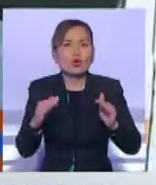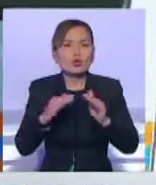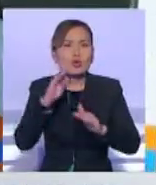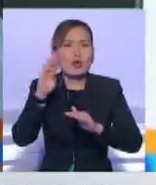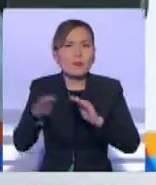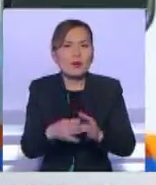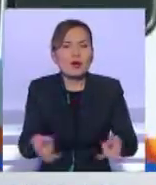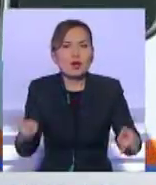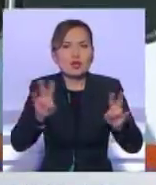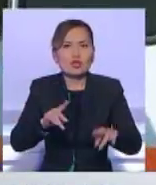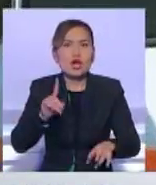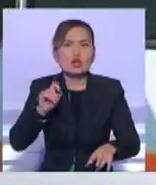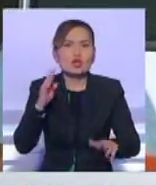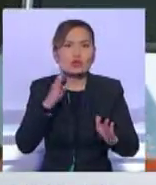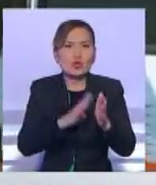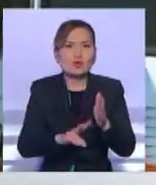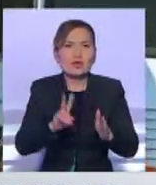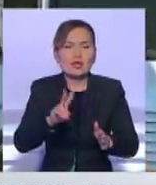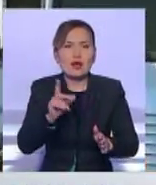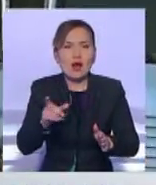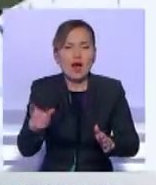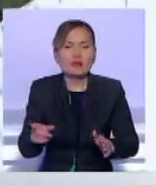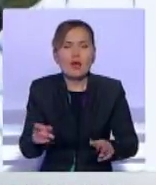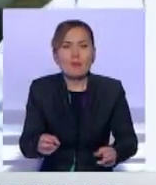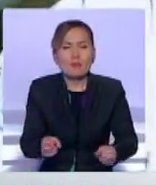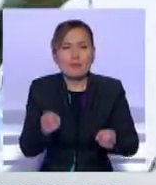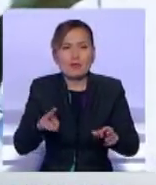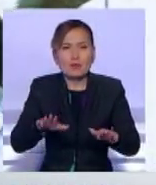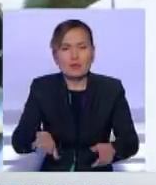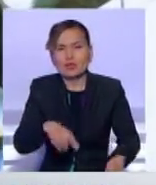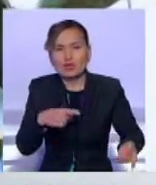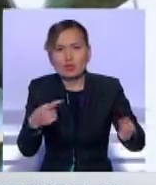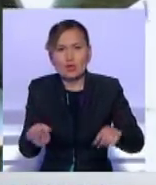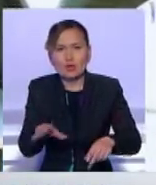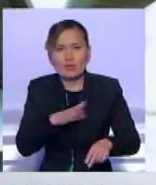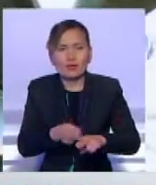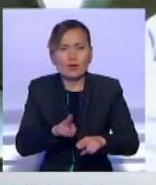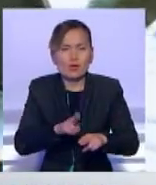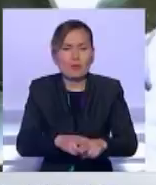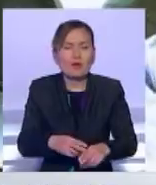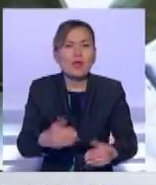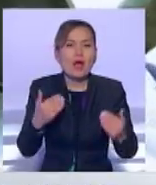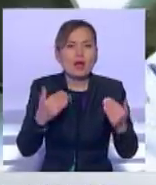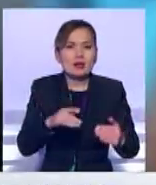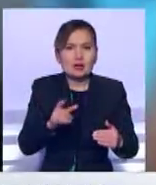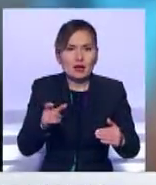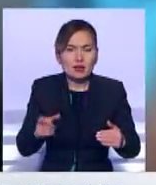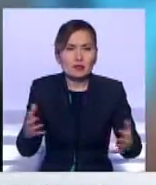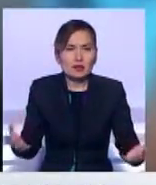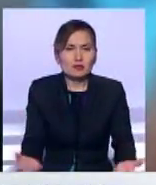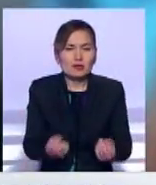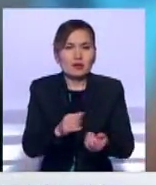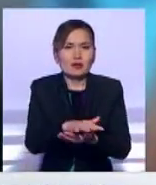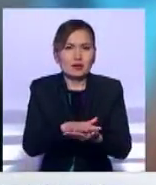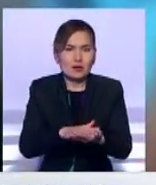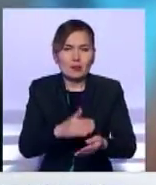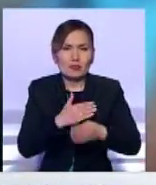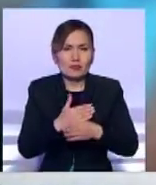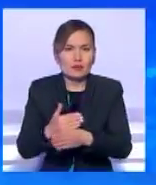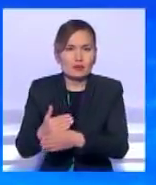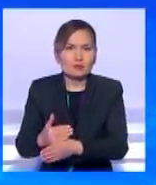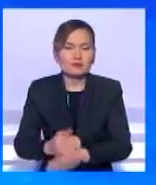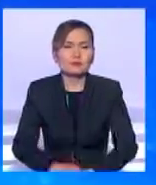басып, 192 адам көшірілген, оның 138-і қонақ үйлерде, қалғандары туыстарын паналаған.